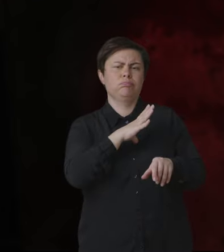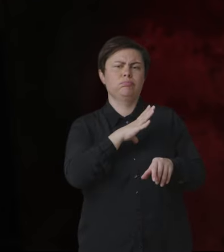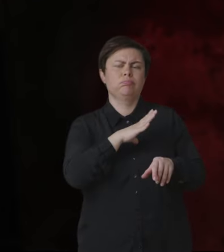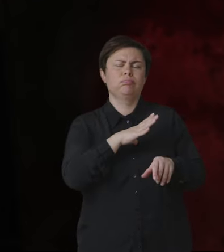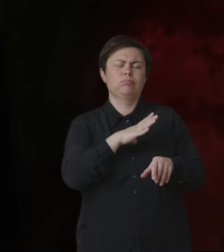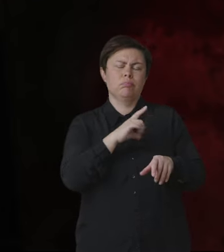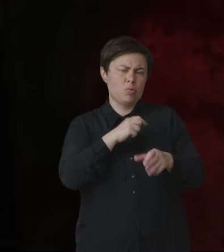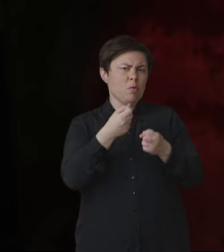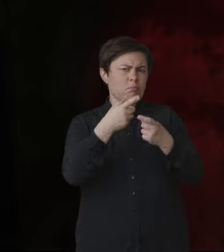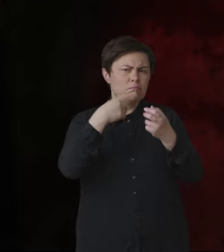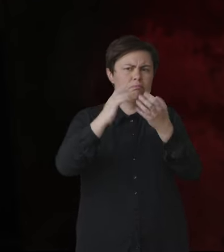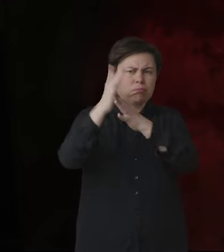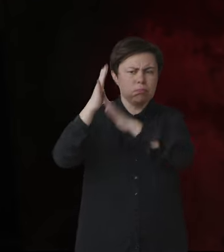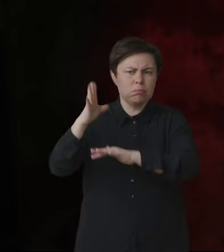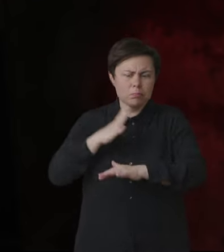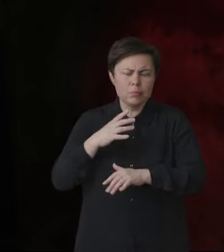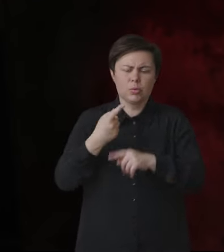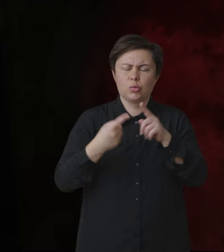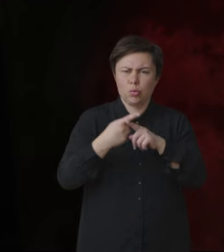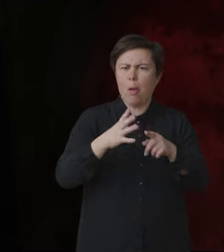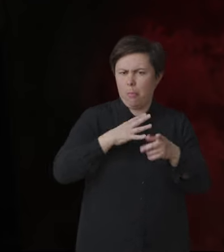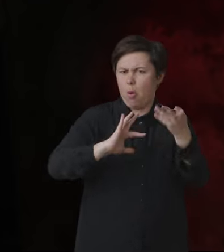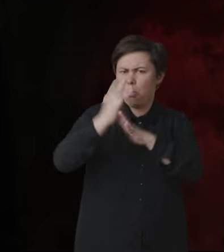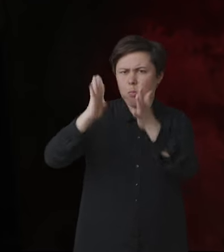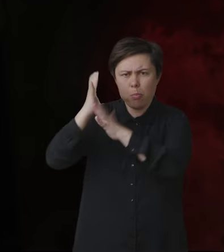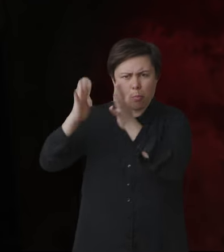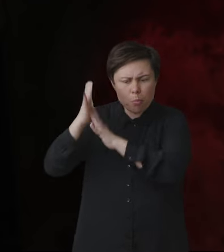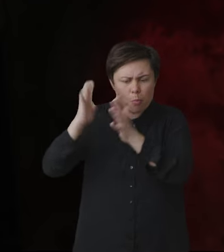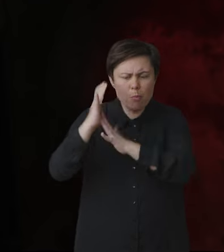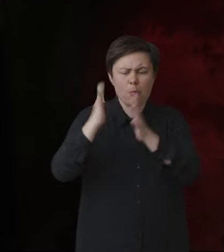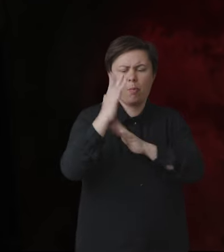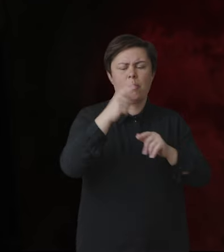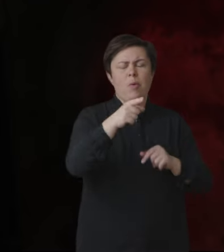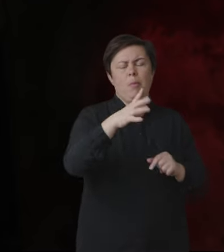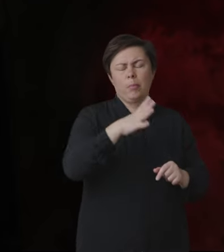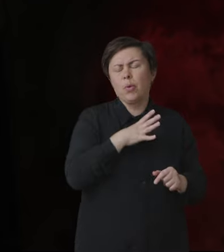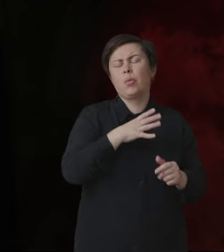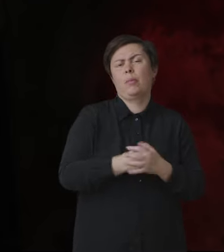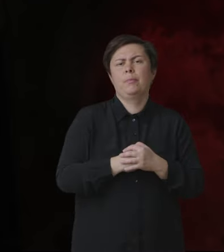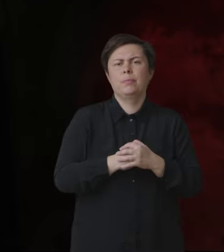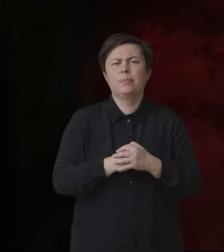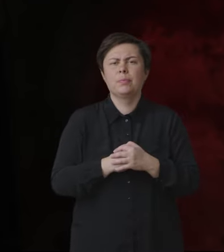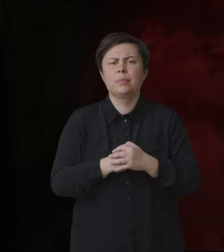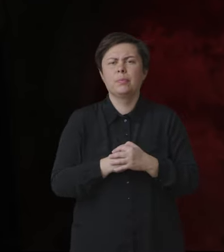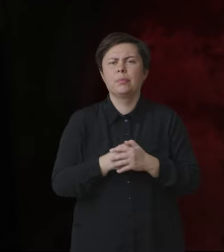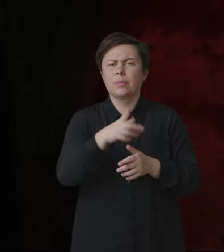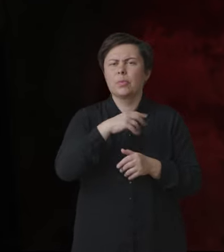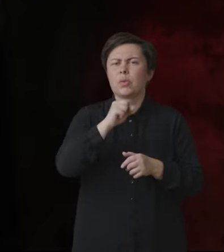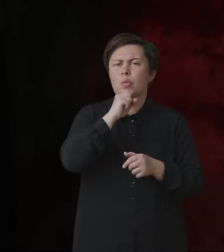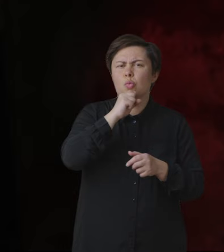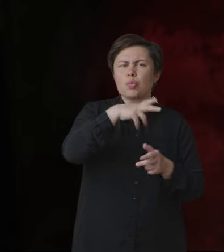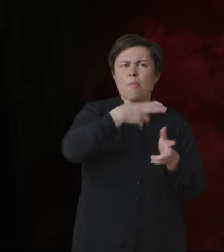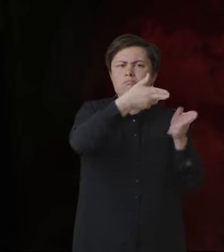DG. No, było to u tych pożarów. No i podkłady kolejowe. Tam jak ten duży